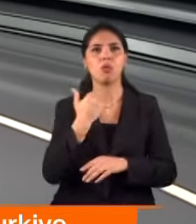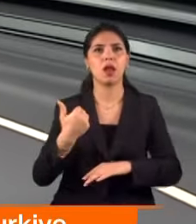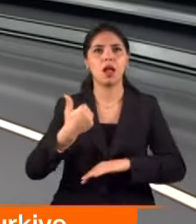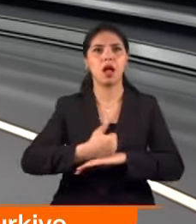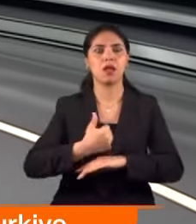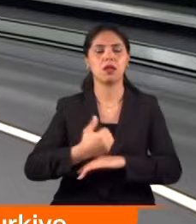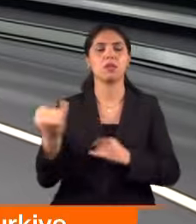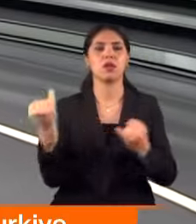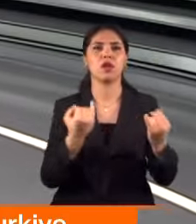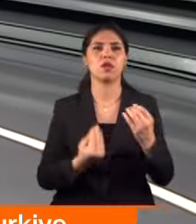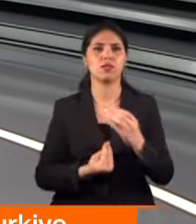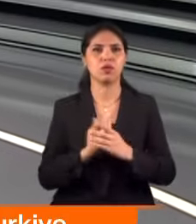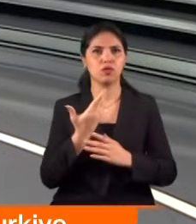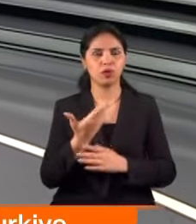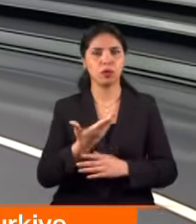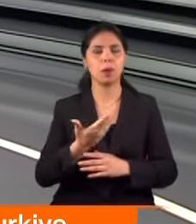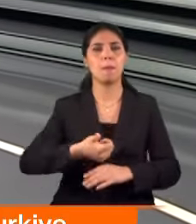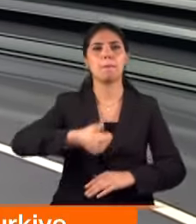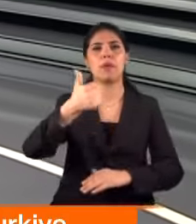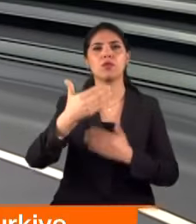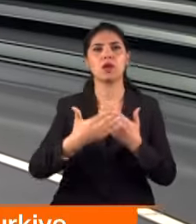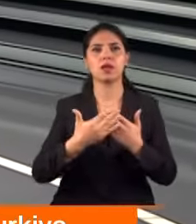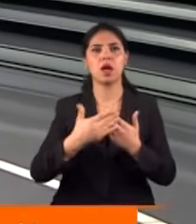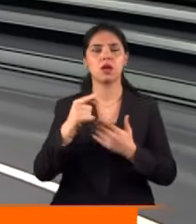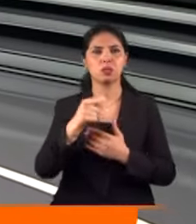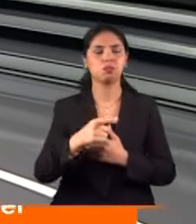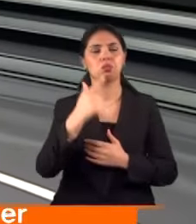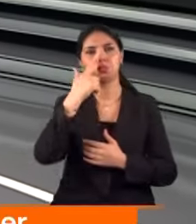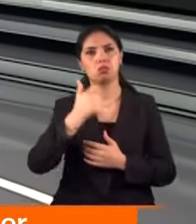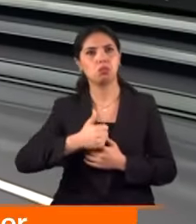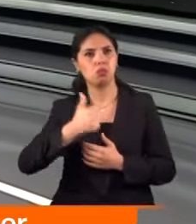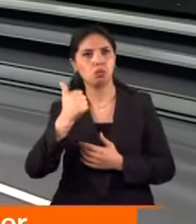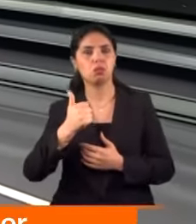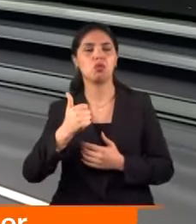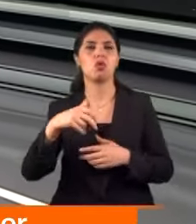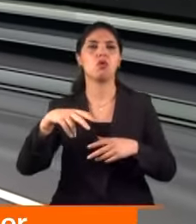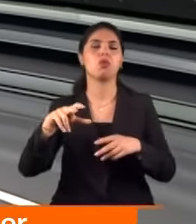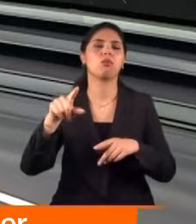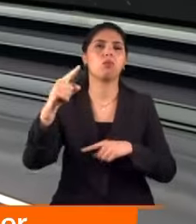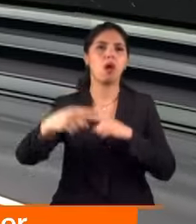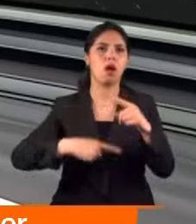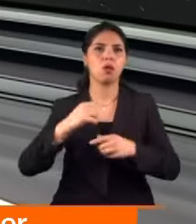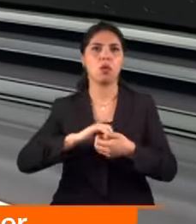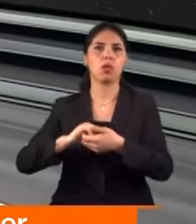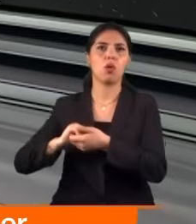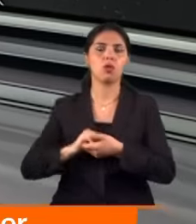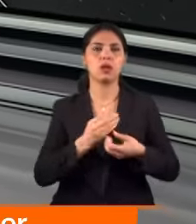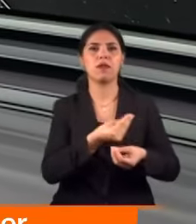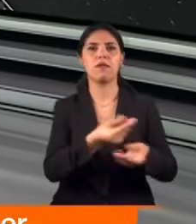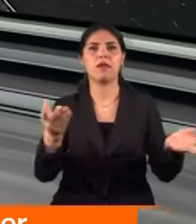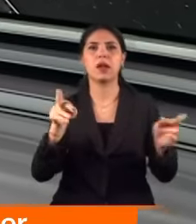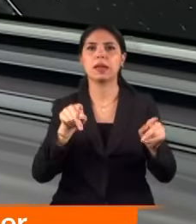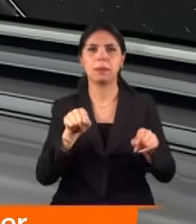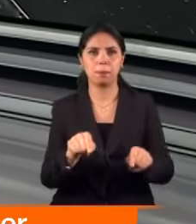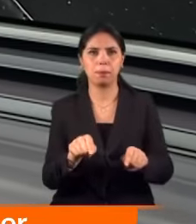atama tartışmaları baş gösterdi çünkü. Başkan yardımcılıkları, müdürlükler, makamlar, akrabalara, dostlara dağıtılıyor gibi görünüyor.